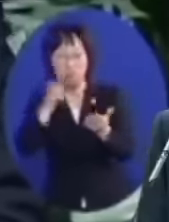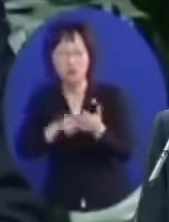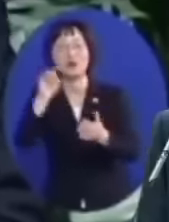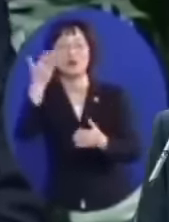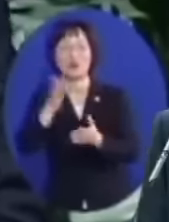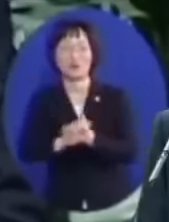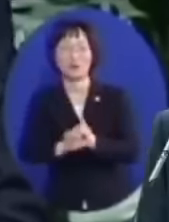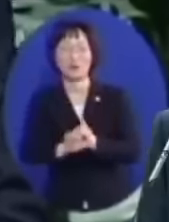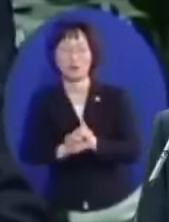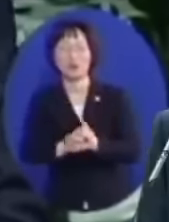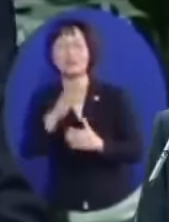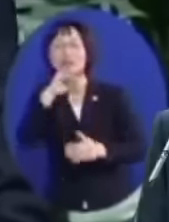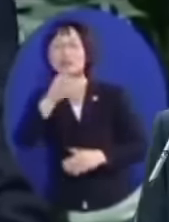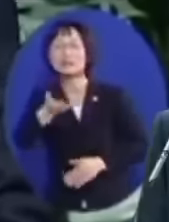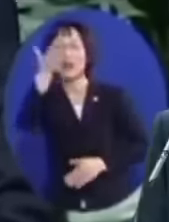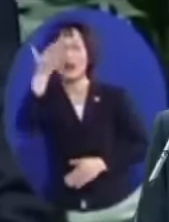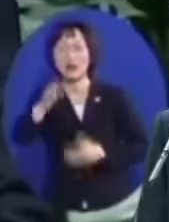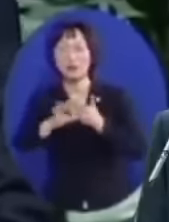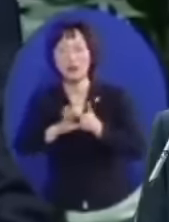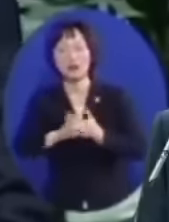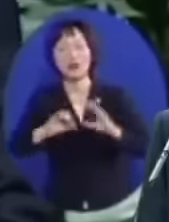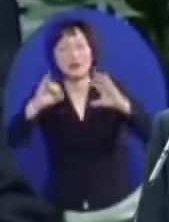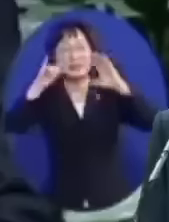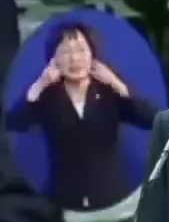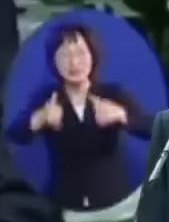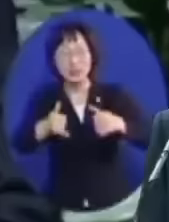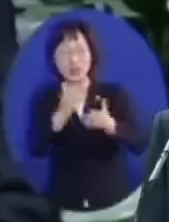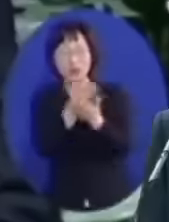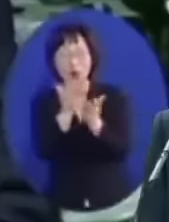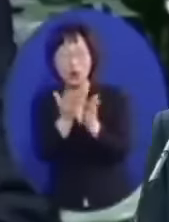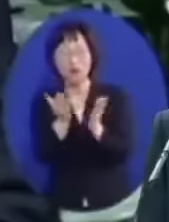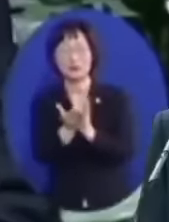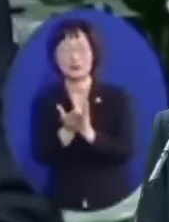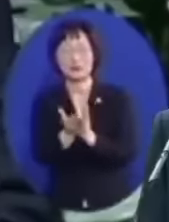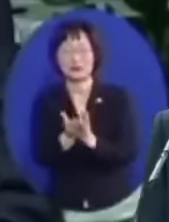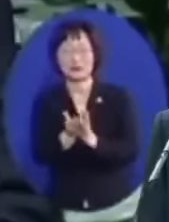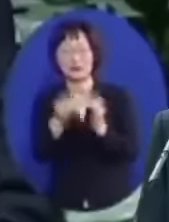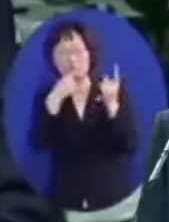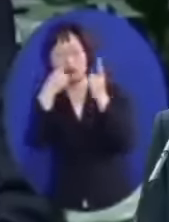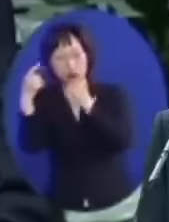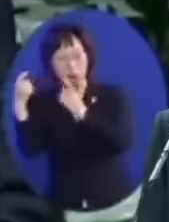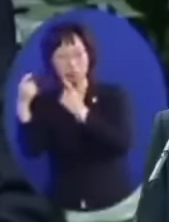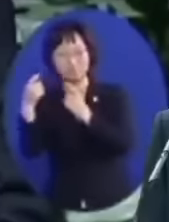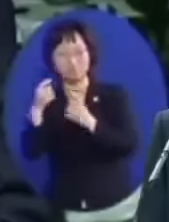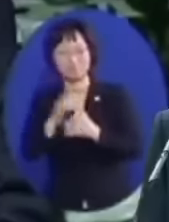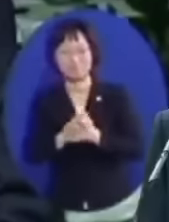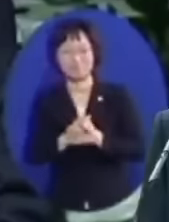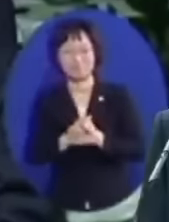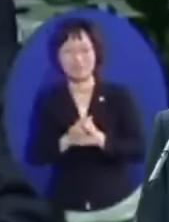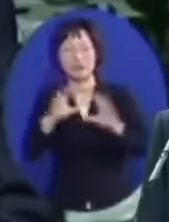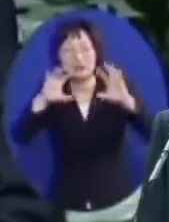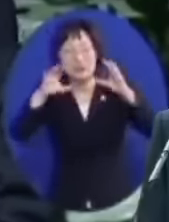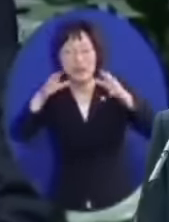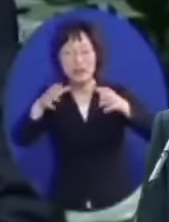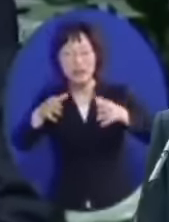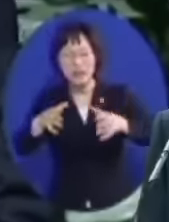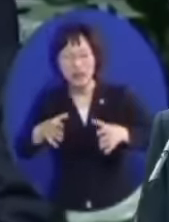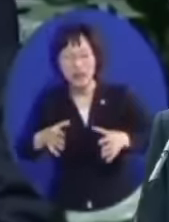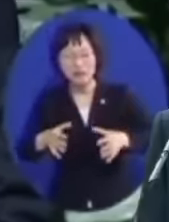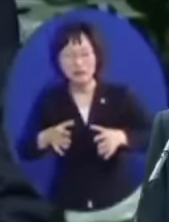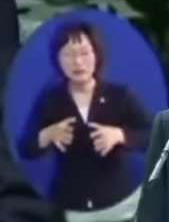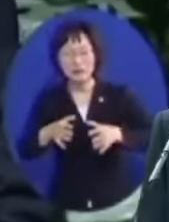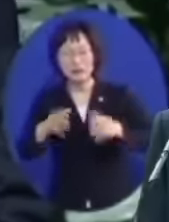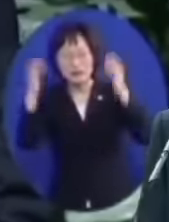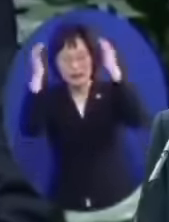그 나이가 지나면 세상에 여러 가지 유혹과 세상에 시련과